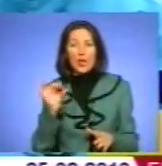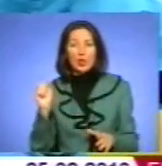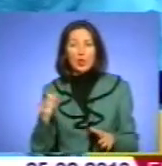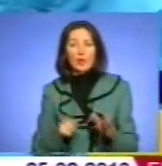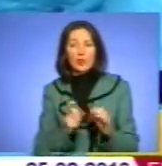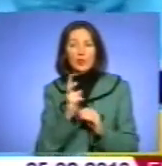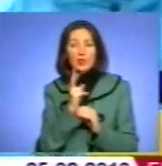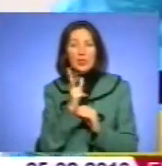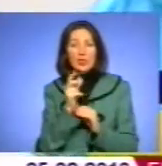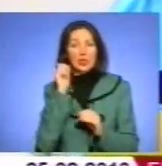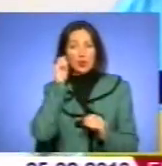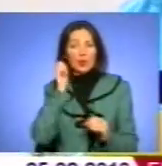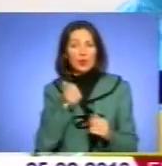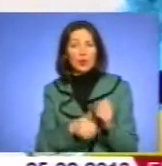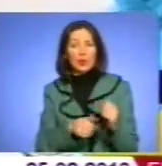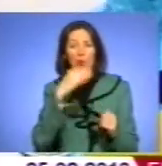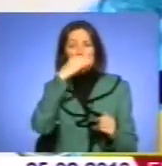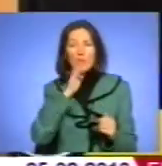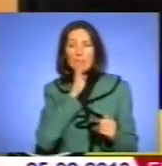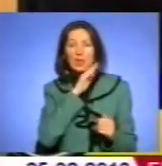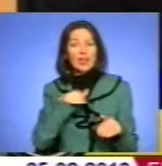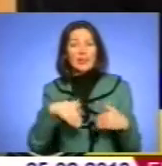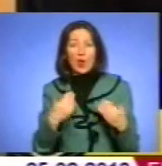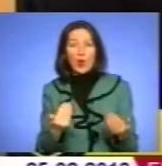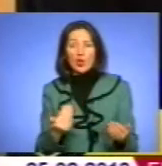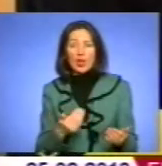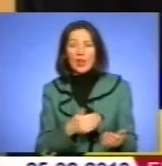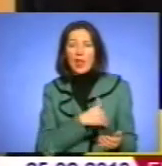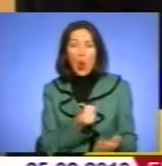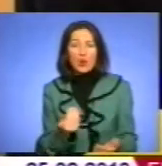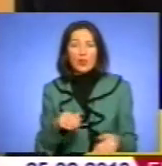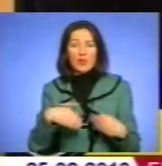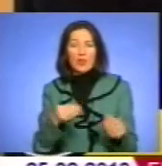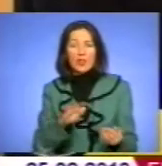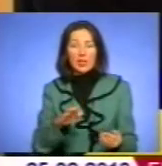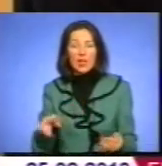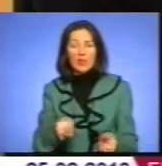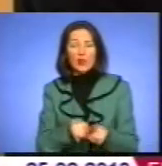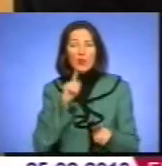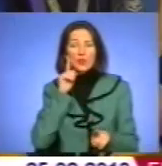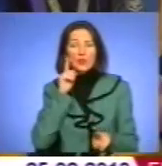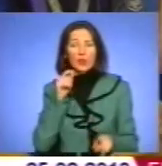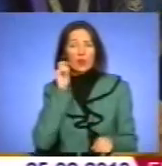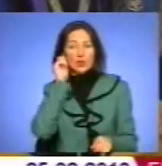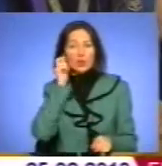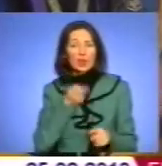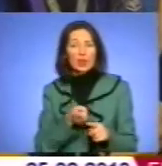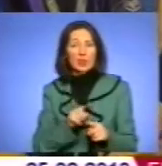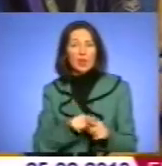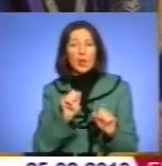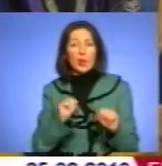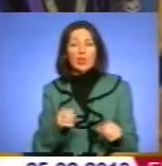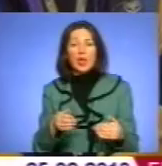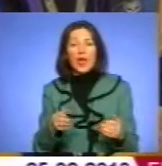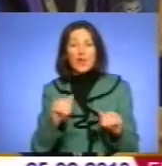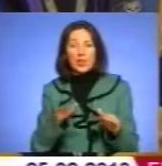батьки не хочуть віддавати дітей вчитися у такому юному віці. Цю проблему може вирішити перебудова навчального закладу на спортивну